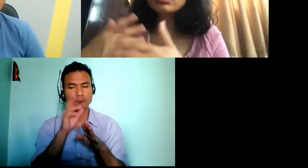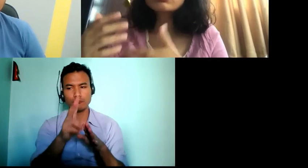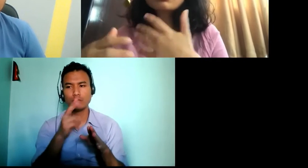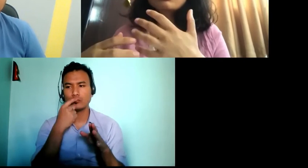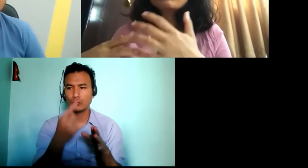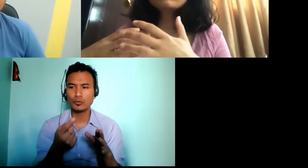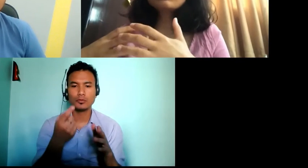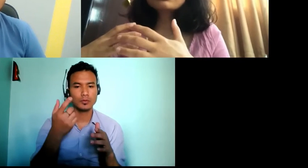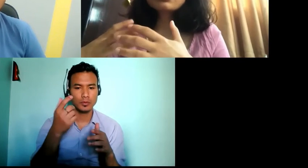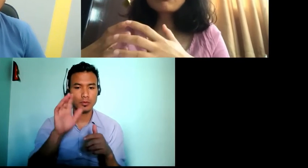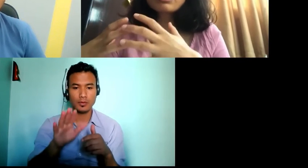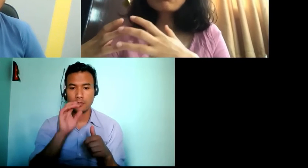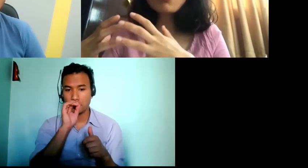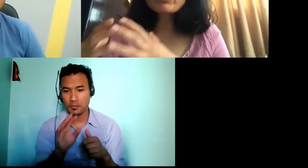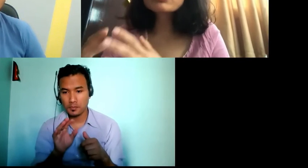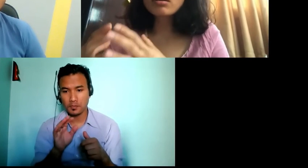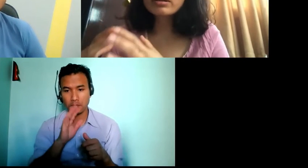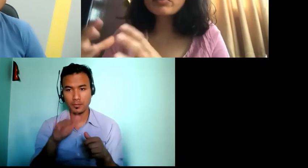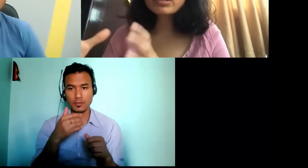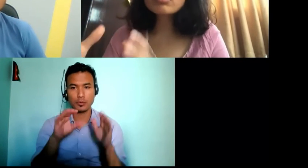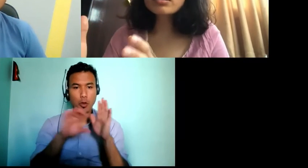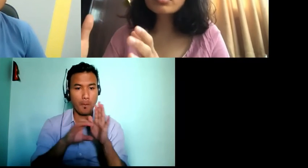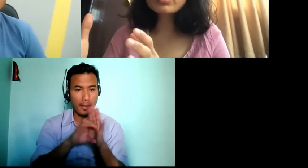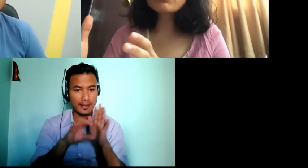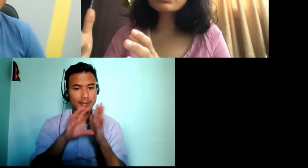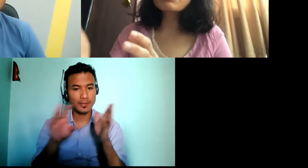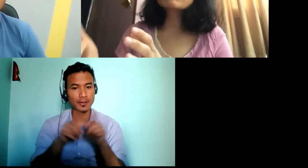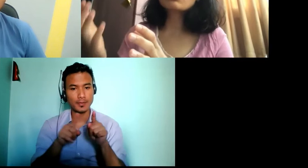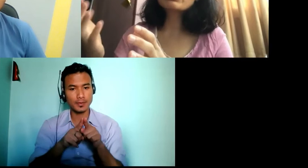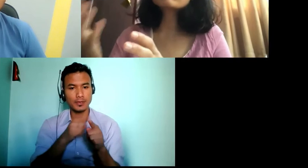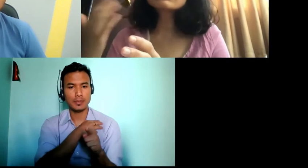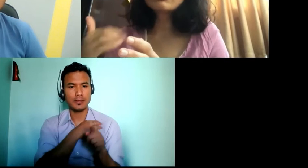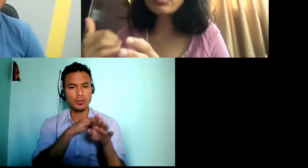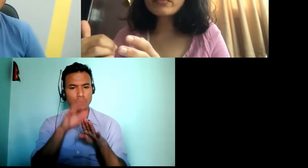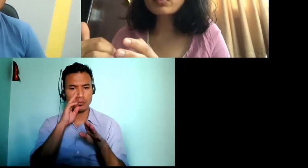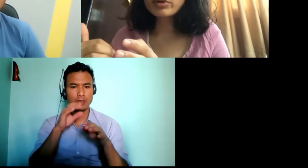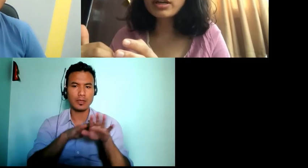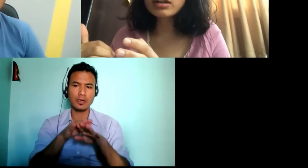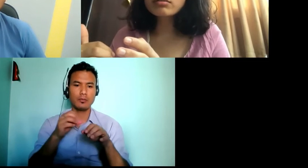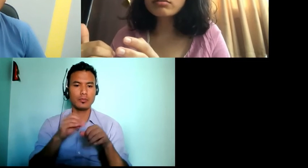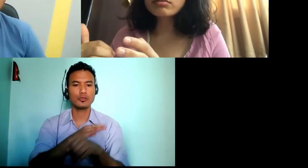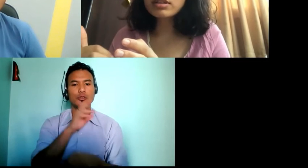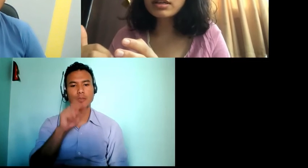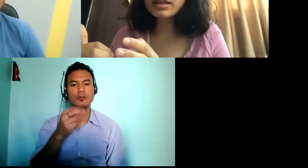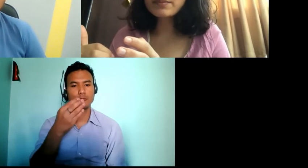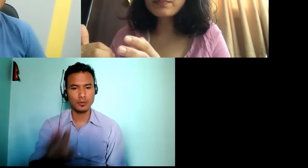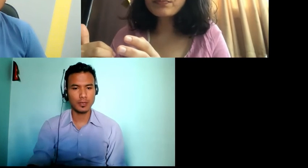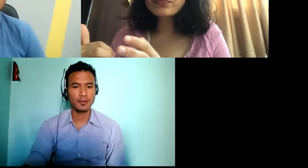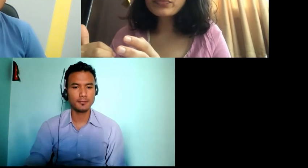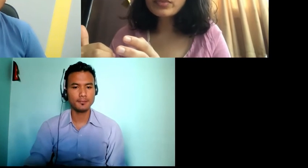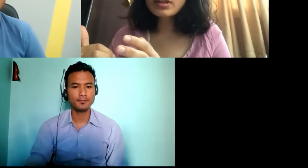बोलिदिन्छ भने, तर त्यो हुन्छ नि एउटा कमेन्ट्सहरूले पनि गरेर पनि हुन्छ नि मान्छेहरूमा कति धेरै एफेक्ट खोलिरहेको हुन्छ